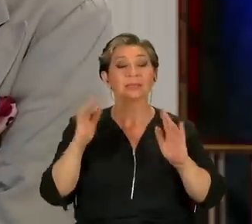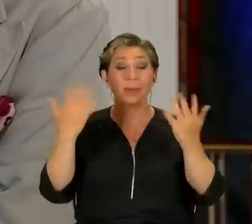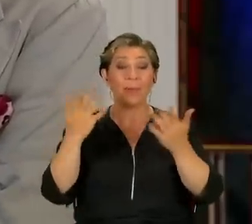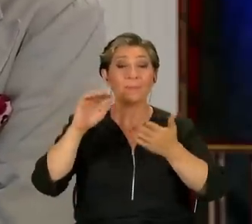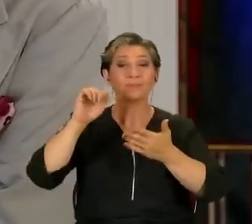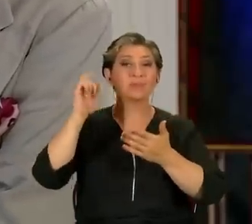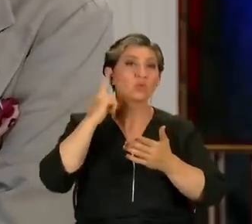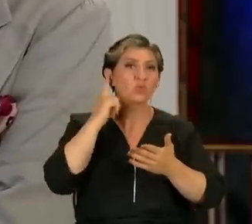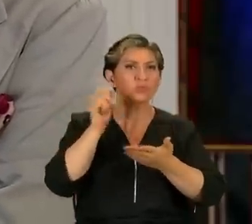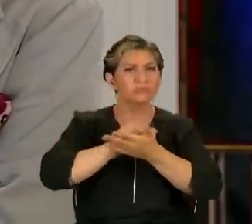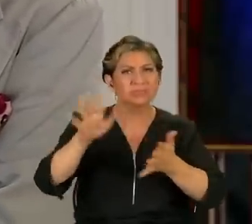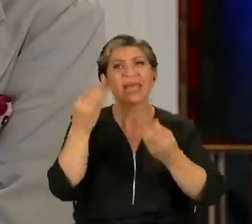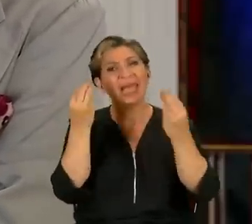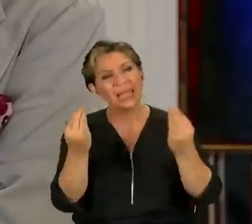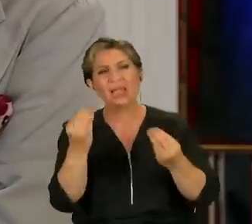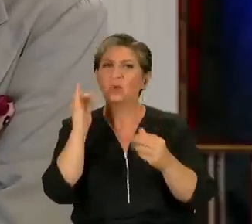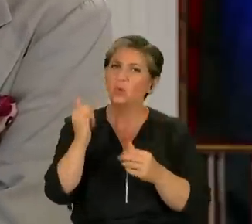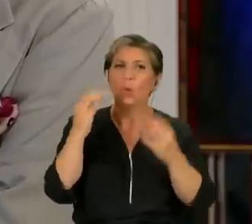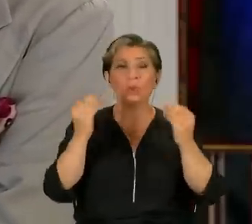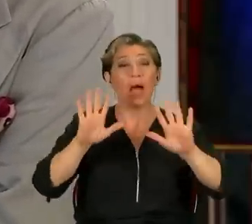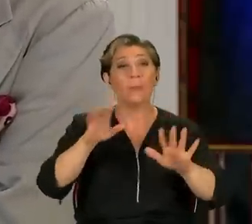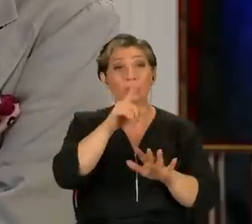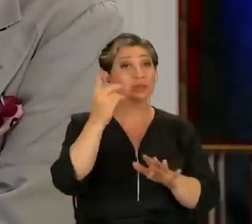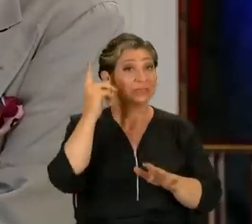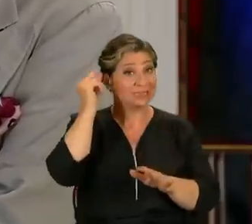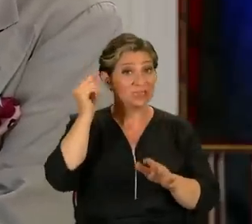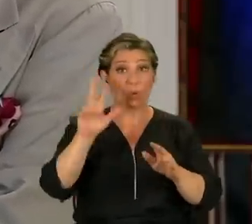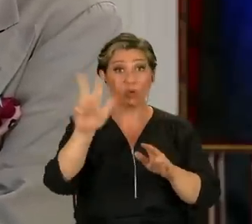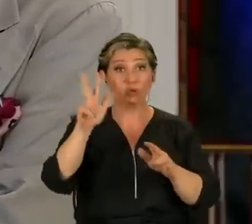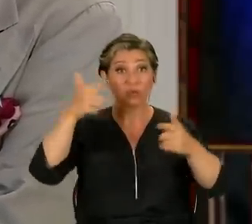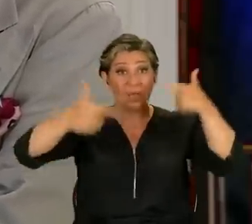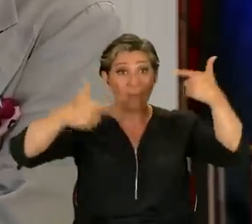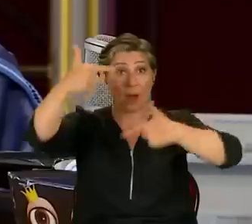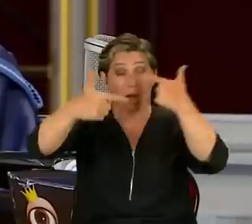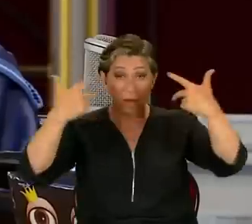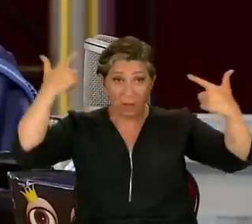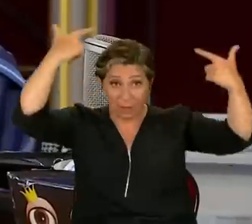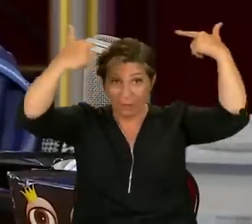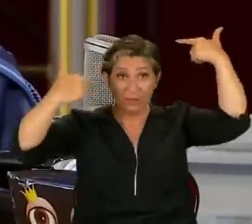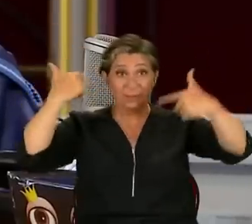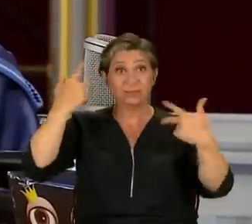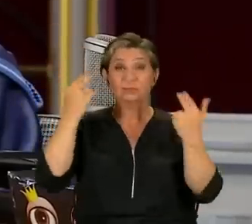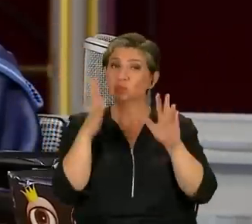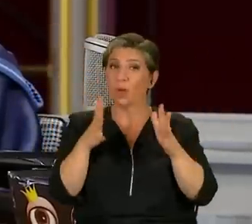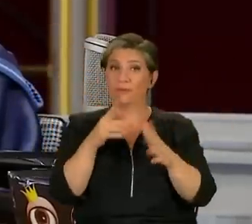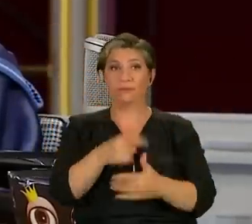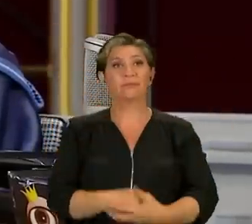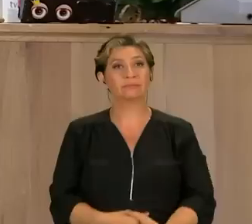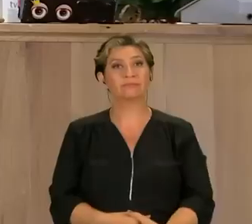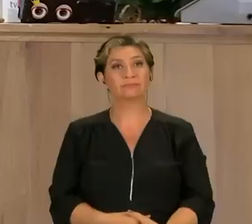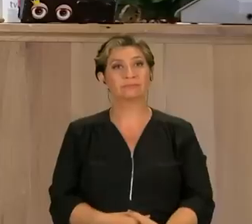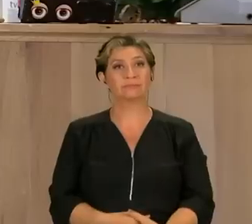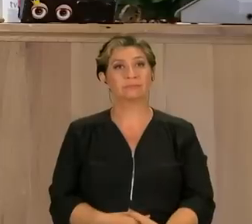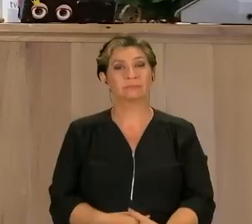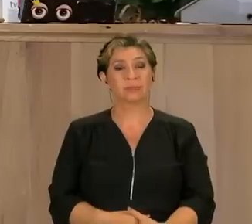ki magazinler falan iyi etkisi de oldu, kötü etkisi de oldu. Fakat bu saçının 30 kamerayla kesilmesi çok acayip. Evet, acayip bir şey. Ha. Vay be.